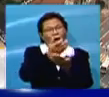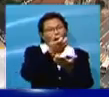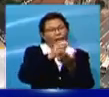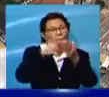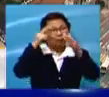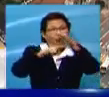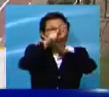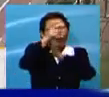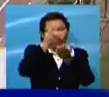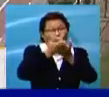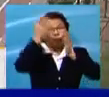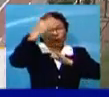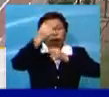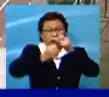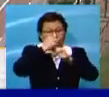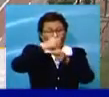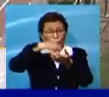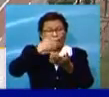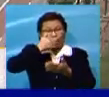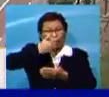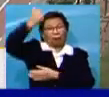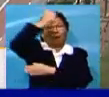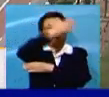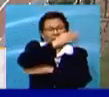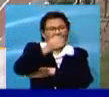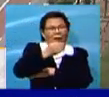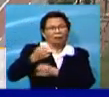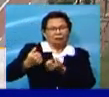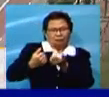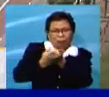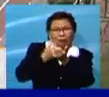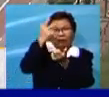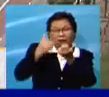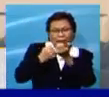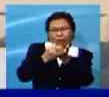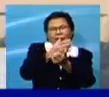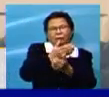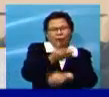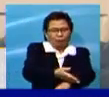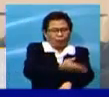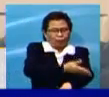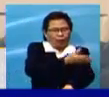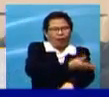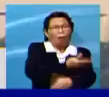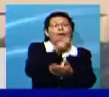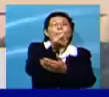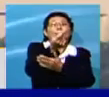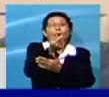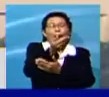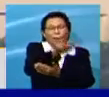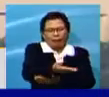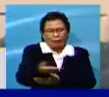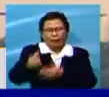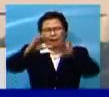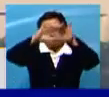bertambah baik tahun ini disumbang inisiatif berterusan kerajaan serta pemulihan harga komoditi global.